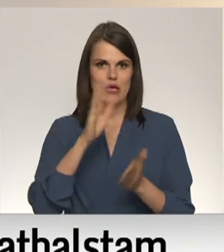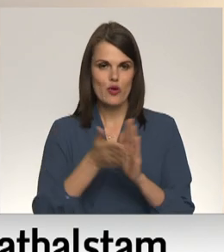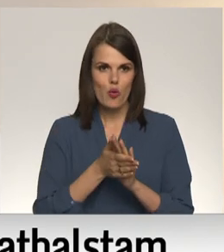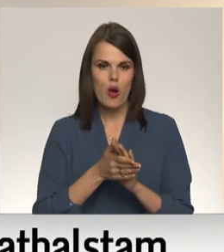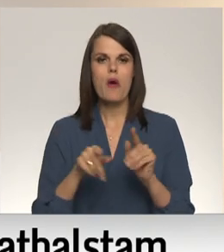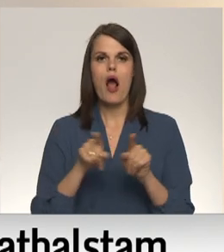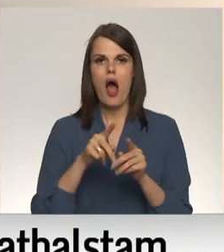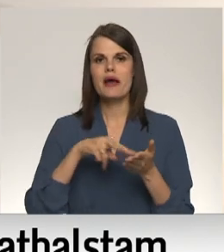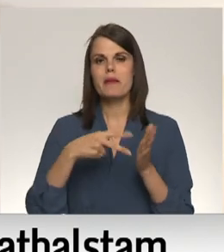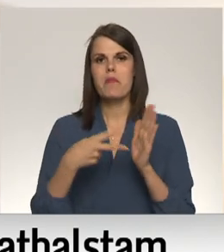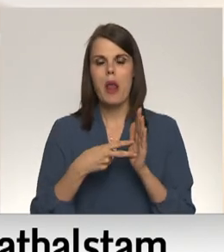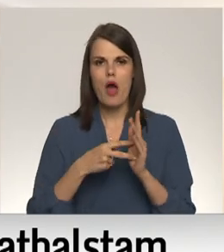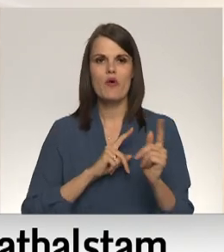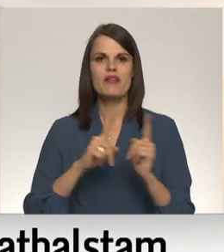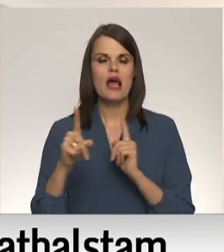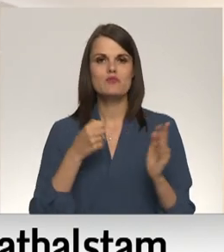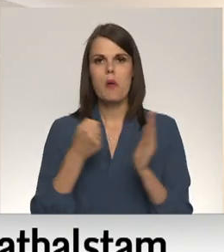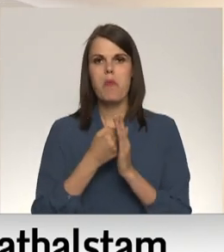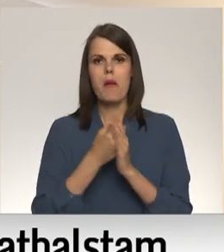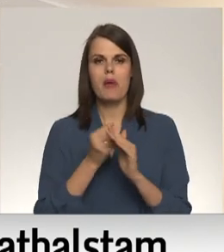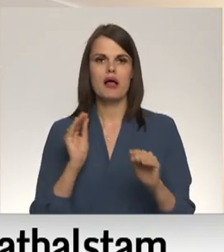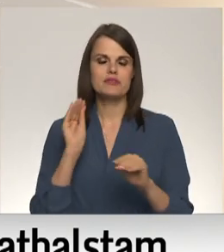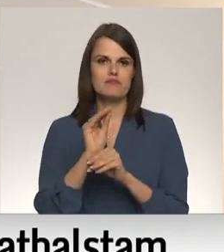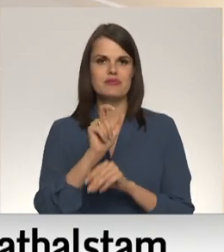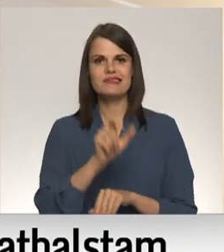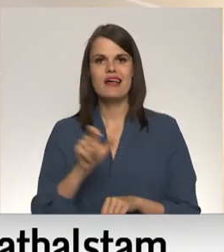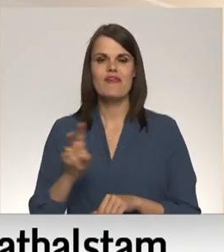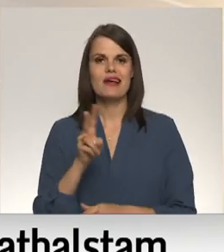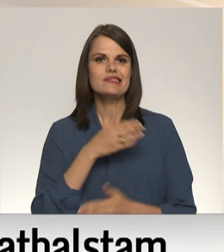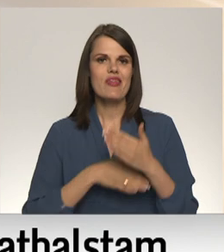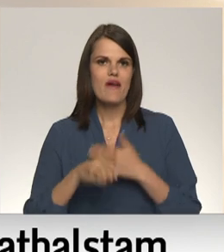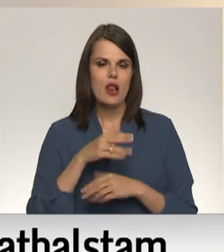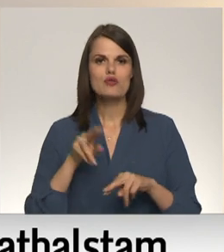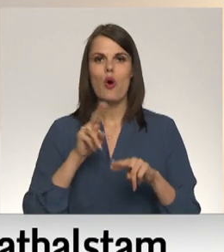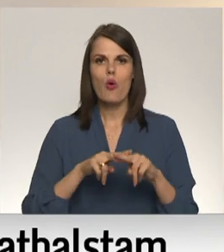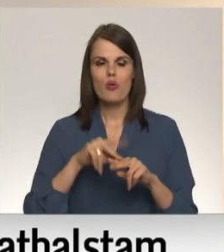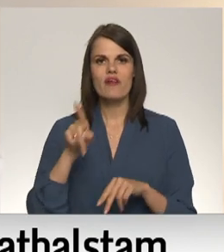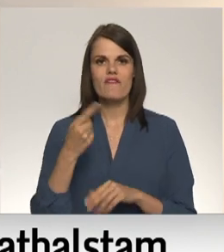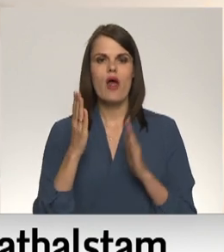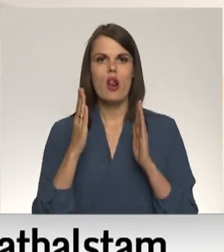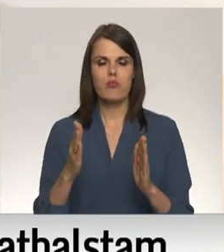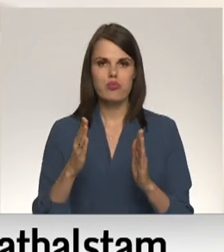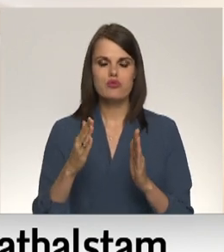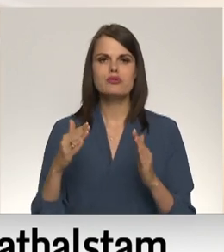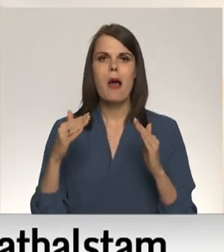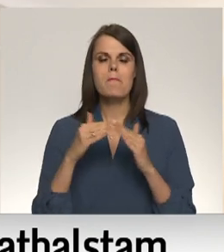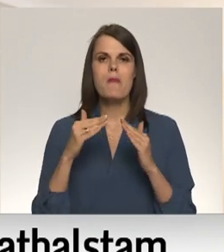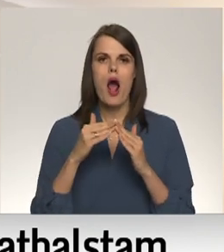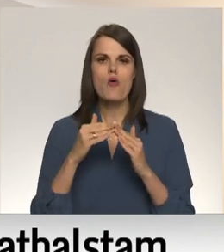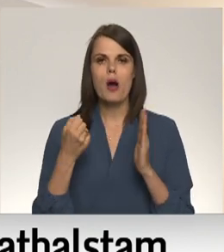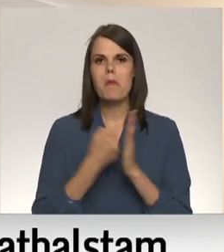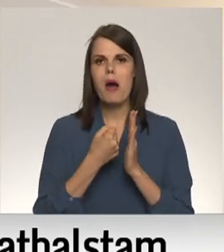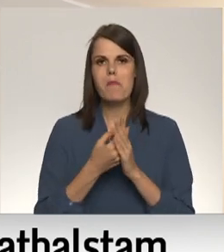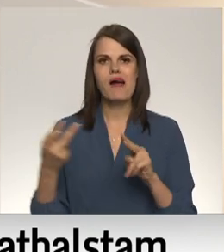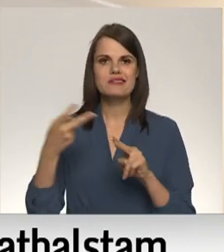pabalsta palielināšana personām ar invaliditāti. Vēl viens no ierosinājumiem paredz mājokļu pabalsta pārskatīšanu. Valsts